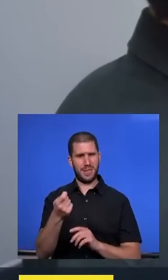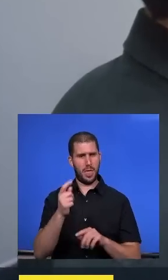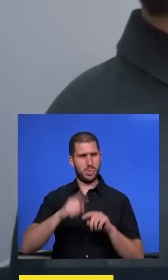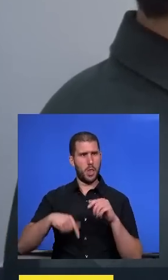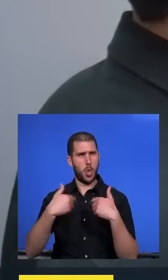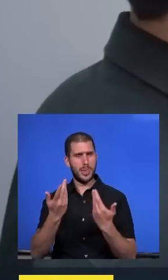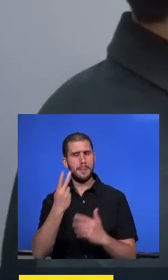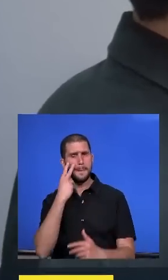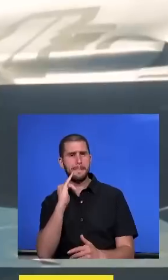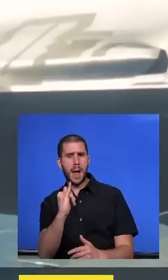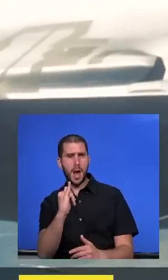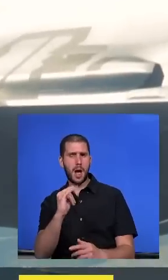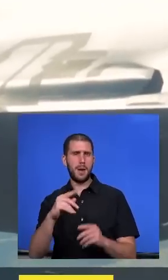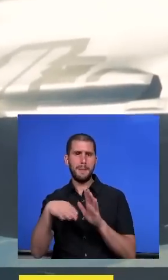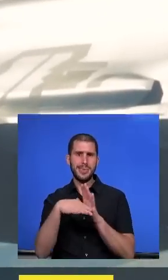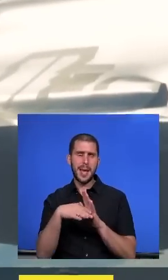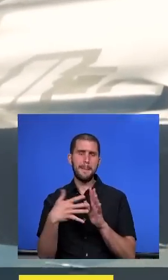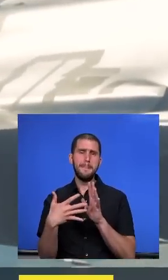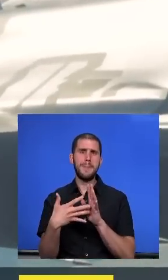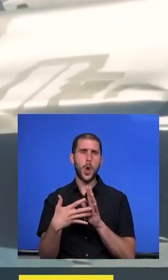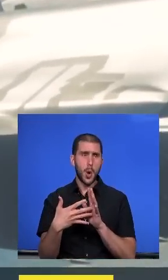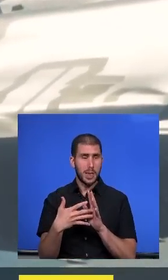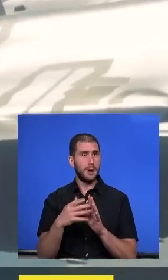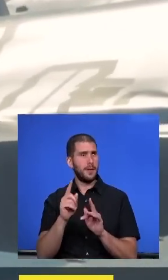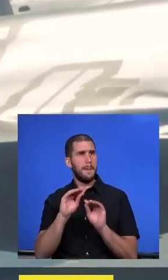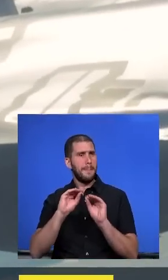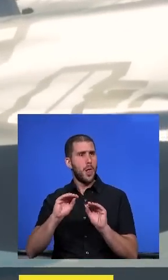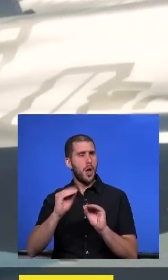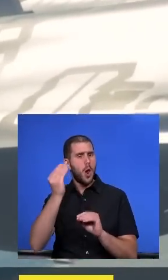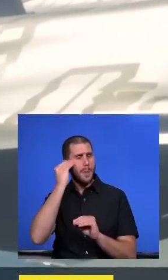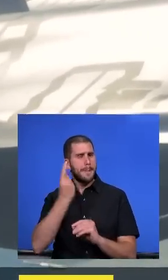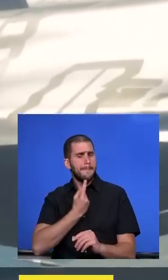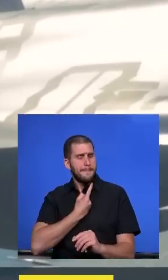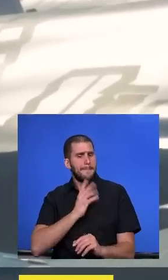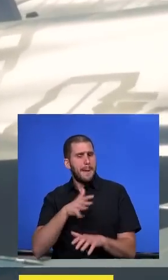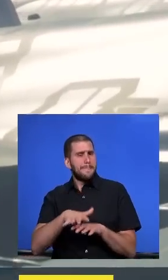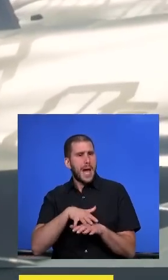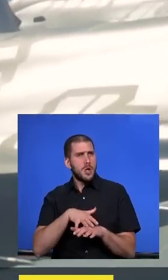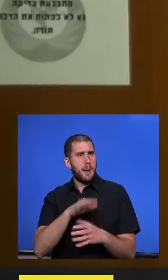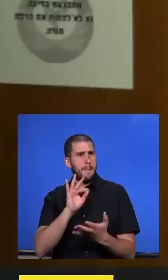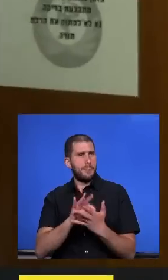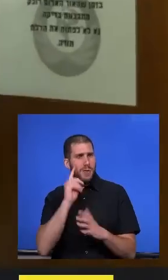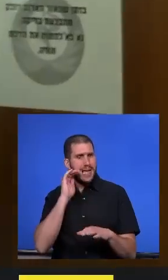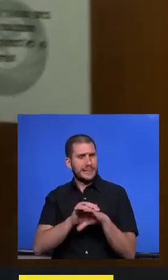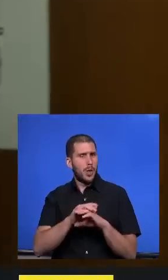להיחשף בתנאים מבוקרים, ובעצם הם לומדים על הגוף שלהם איך זה ירגיש, כדי שהם יוכלו לזהות את זה